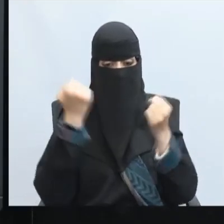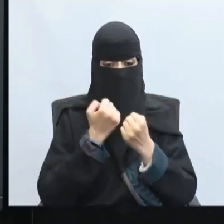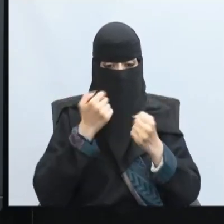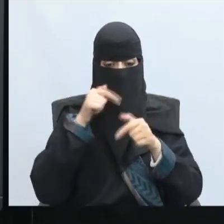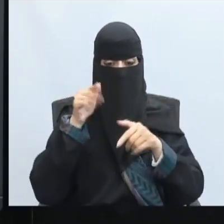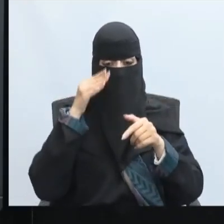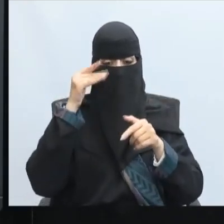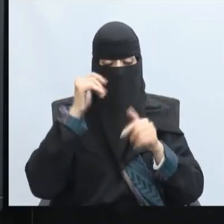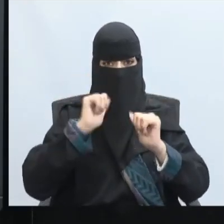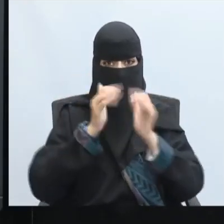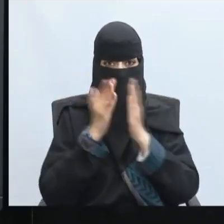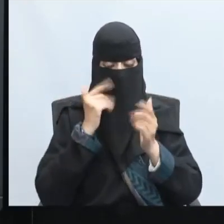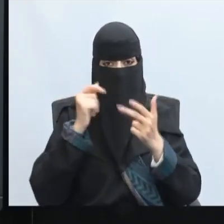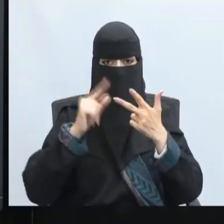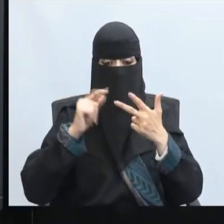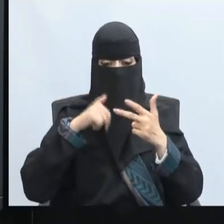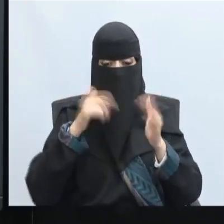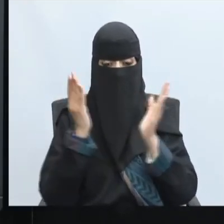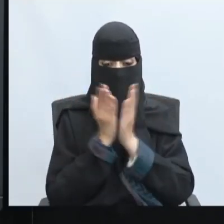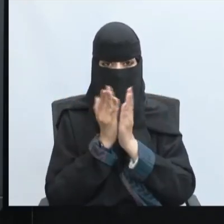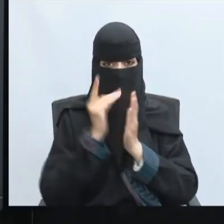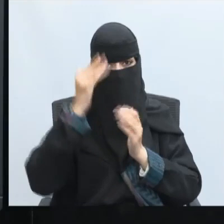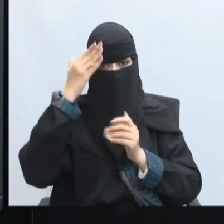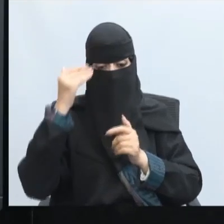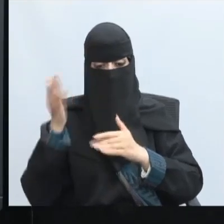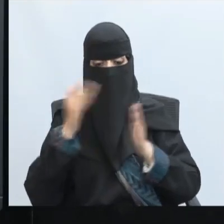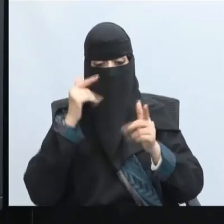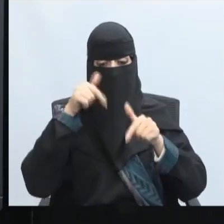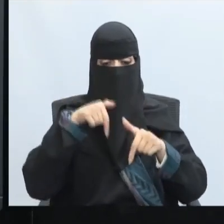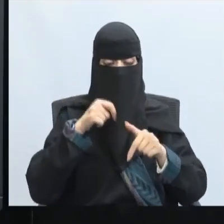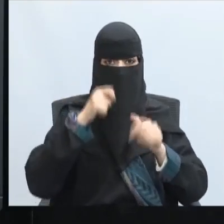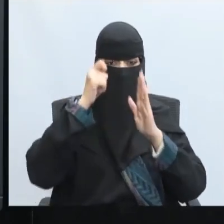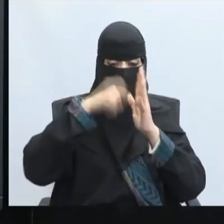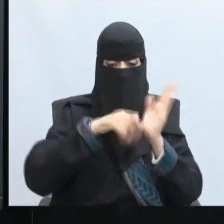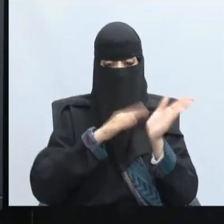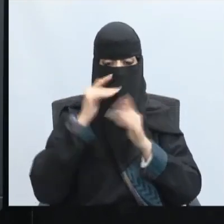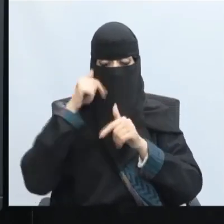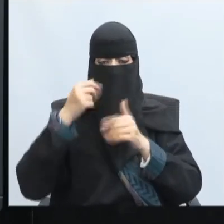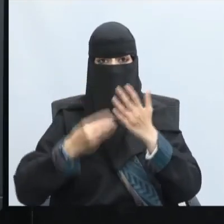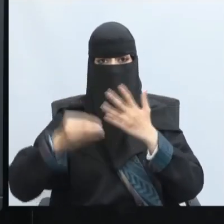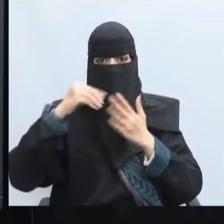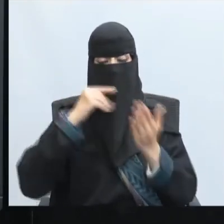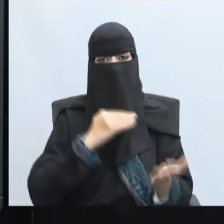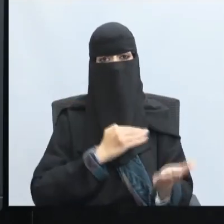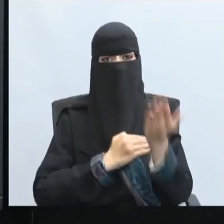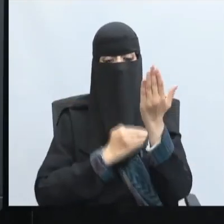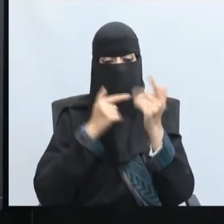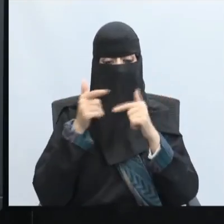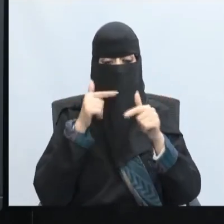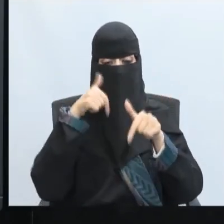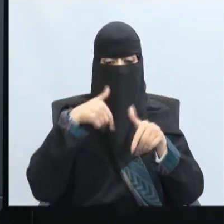والتحضير مرحله الدراسه والمراجعه ومرحله الاقرار ومن ثم مرحله